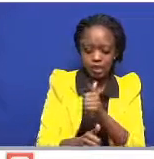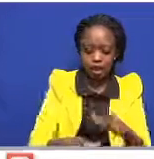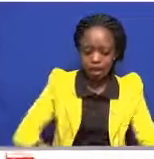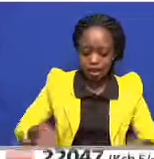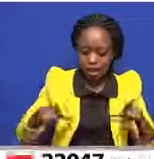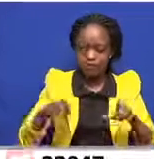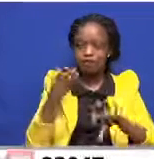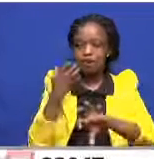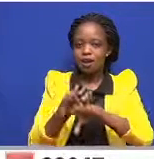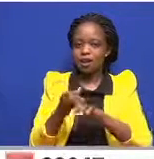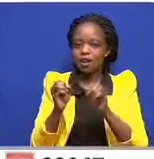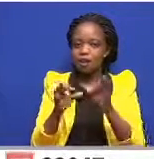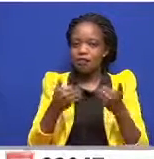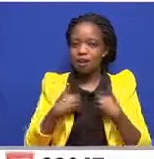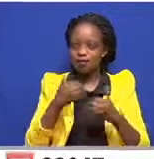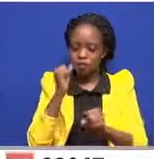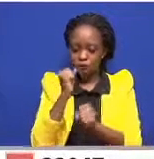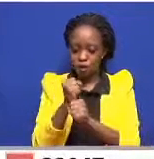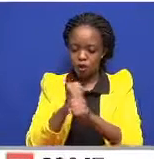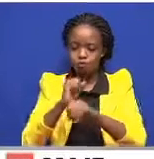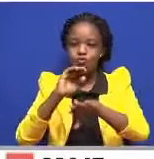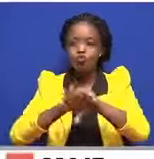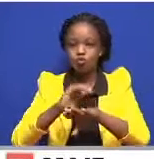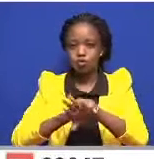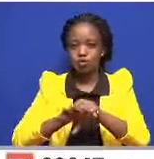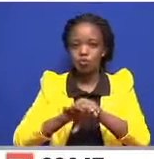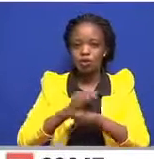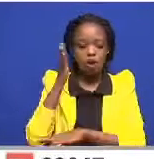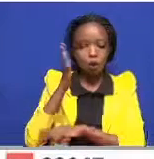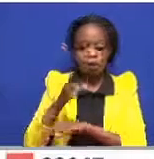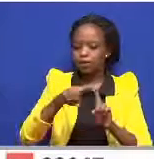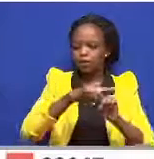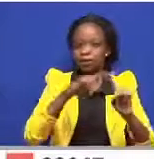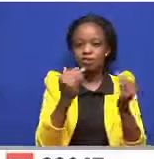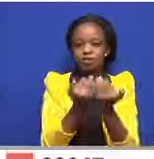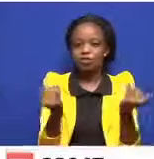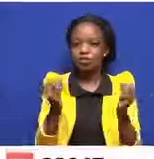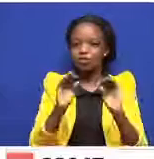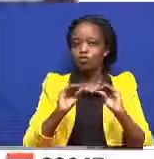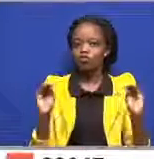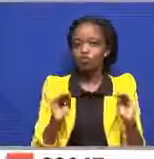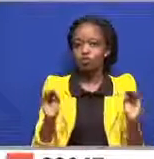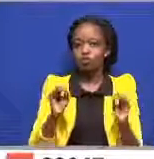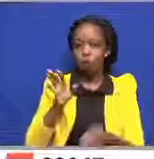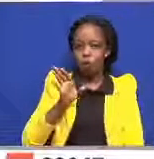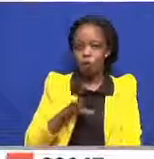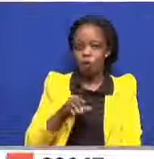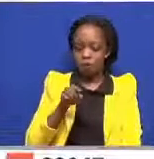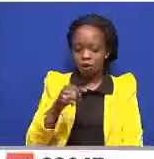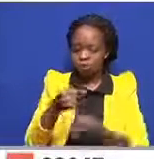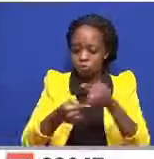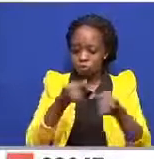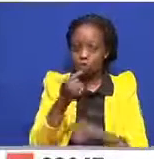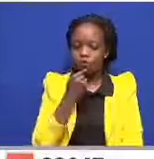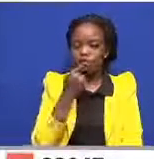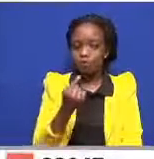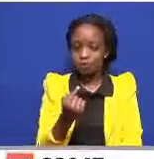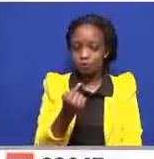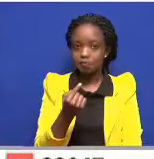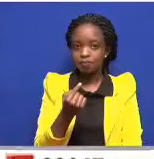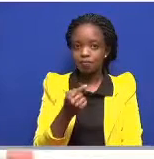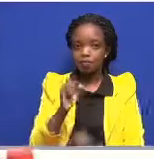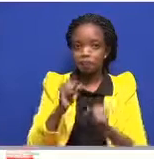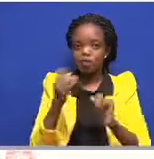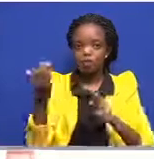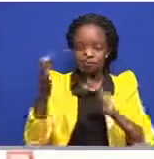iwapo angekuwa na kazi ya mapato mazuri, hangetimiza kitendo cha unyama. Mama huyo aliendelea kusema kwa kuwa